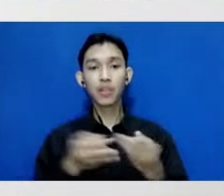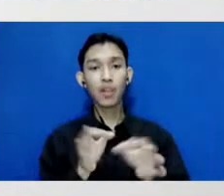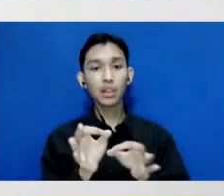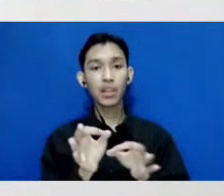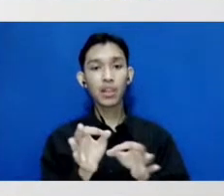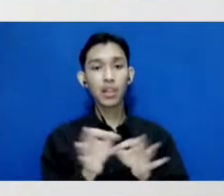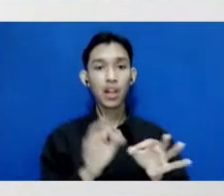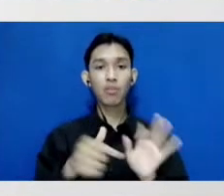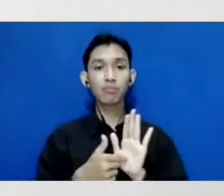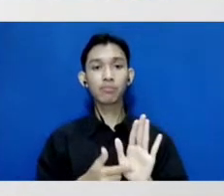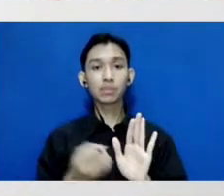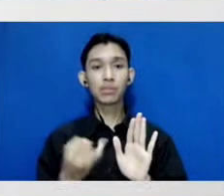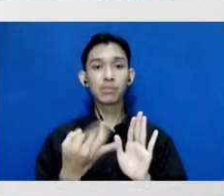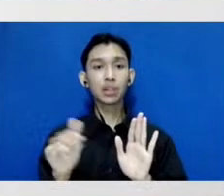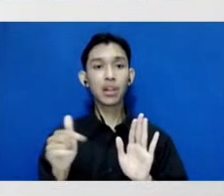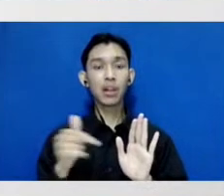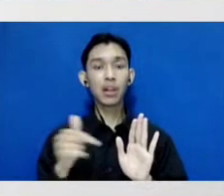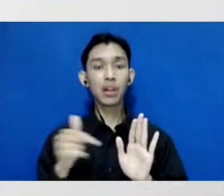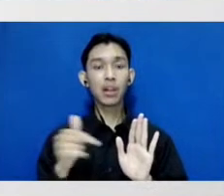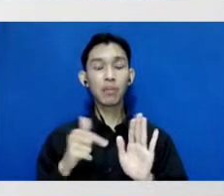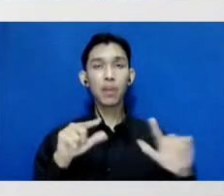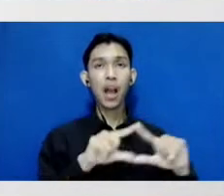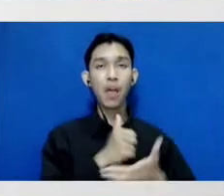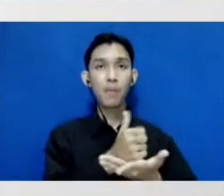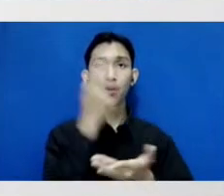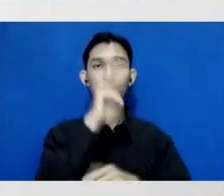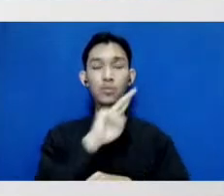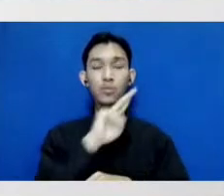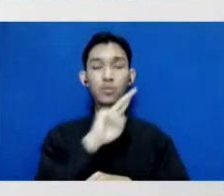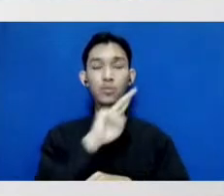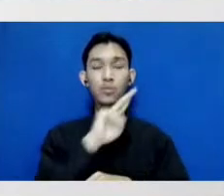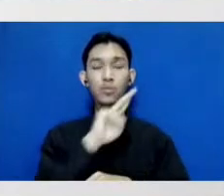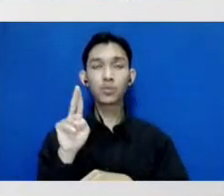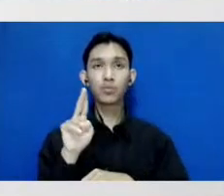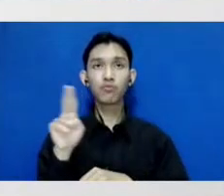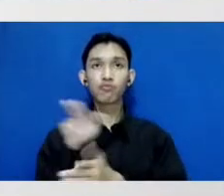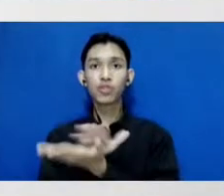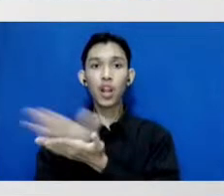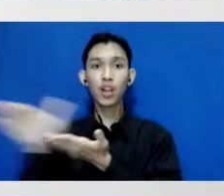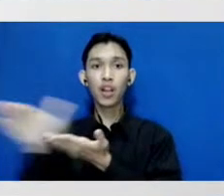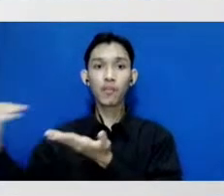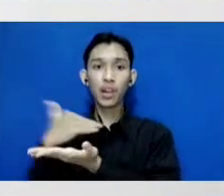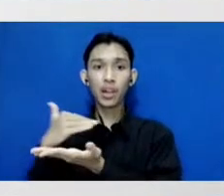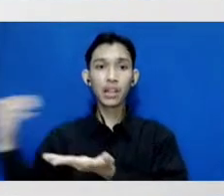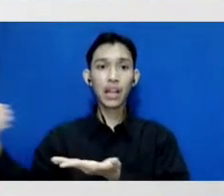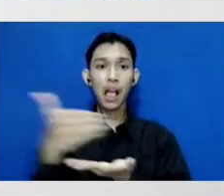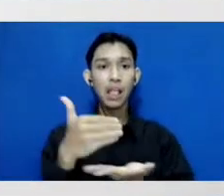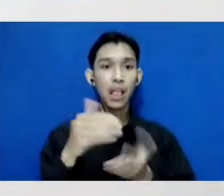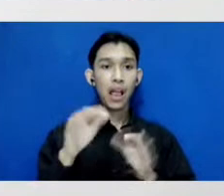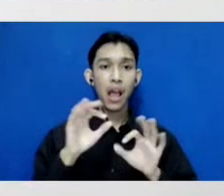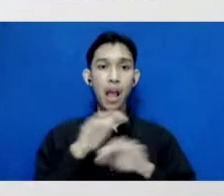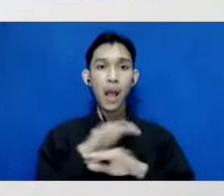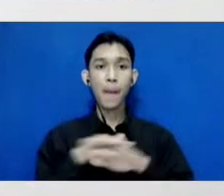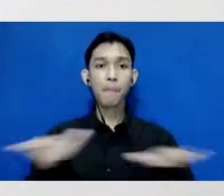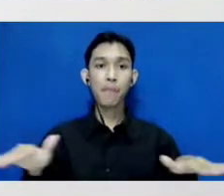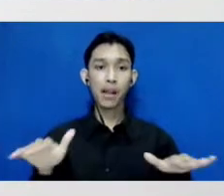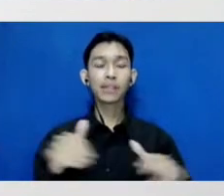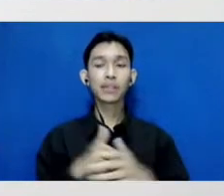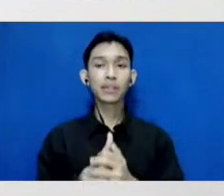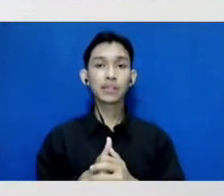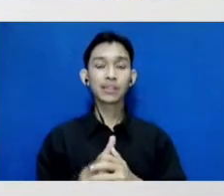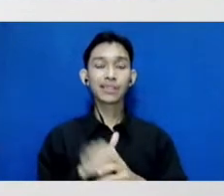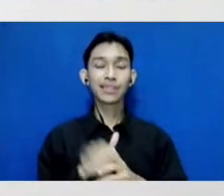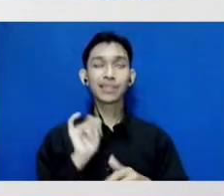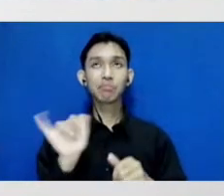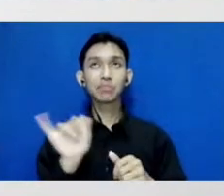memastikan transfer data ini berlangsung dengan aman dengan pihak ketiga. Termasuk diantaranya ada standar contractual clause yang